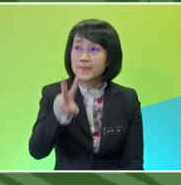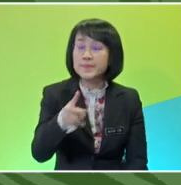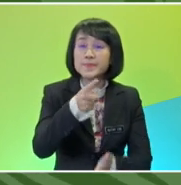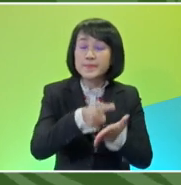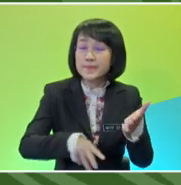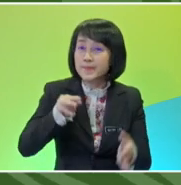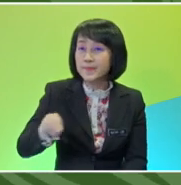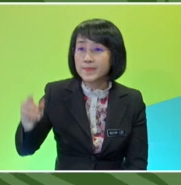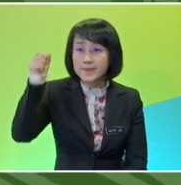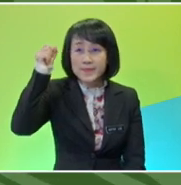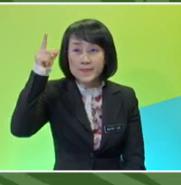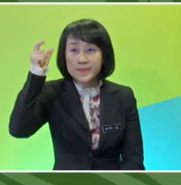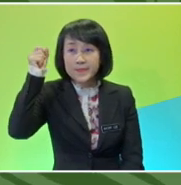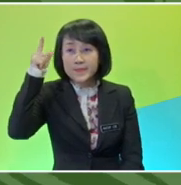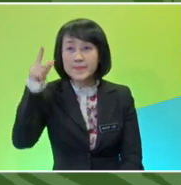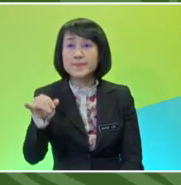faham